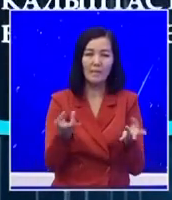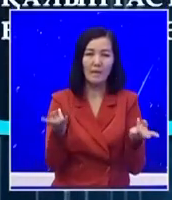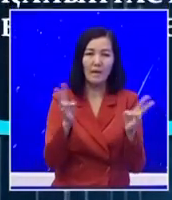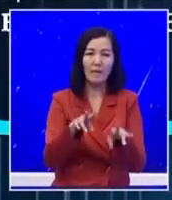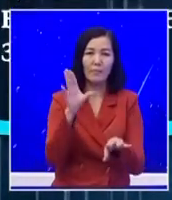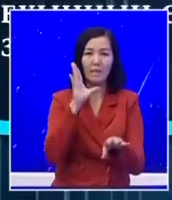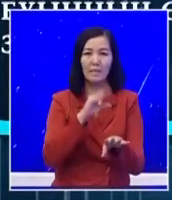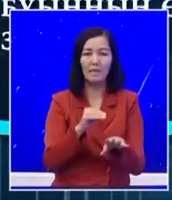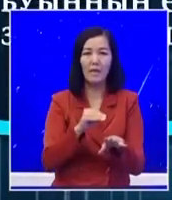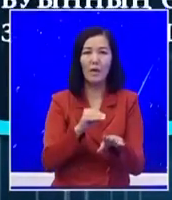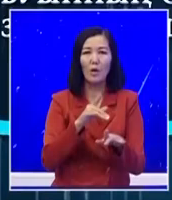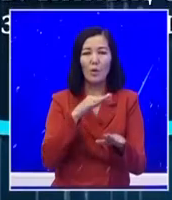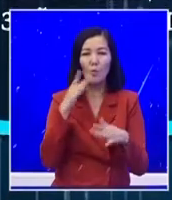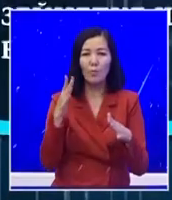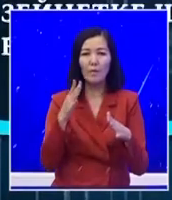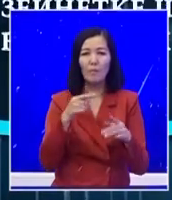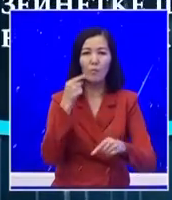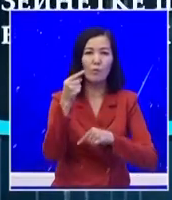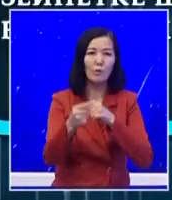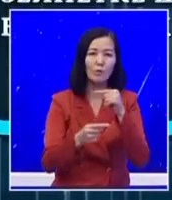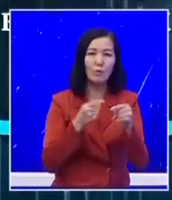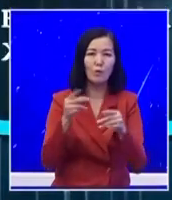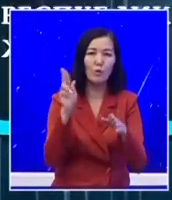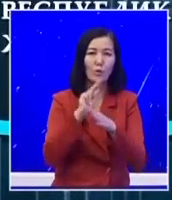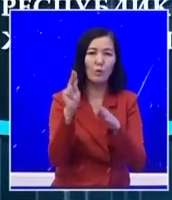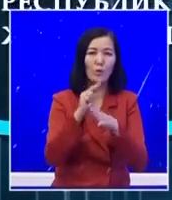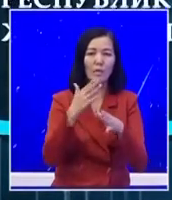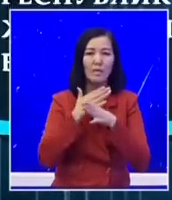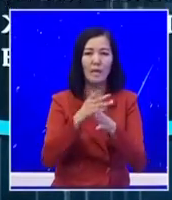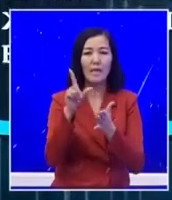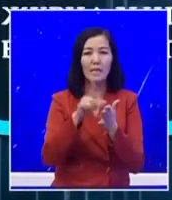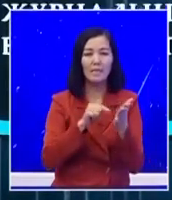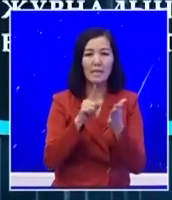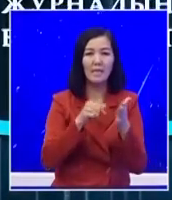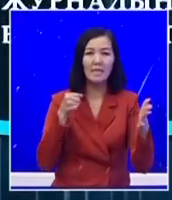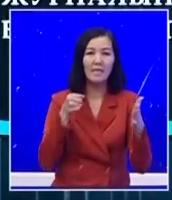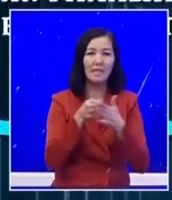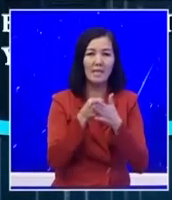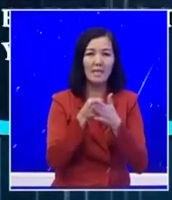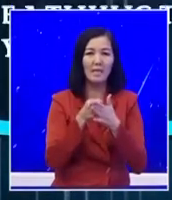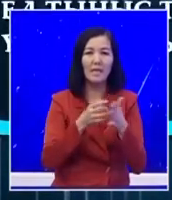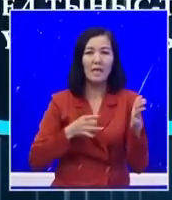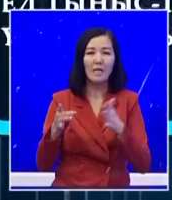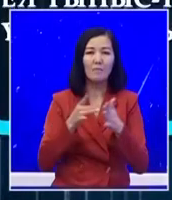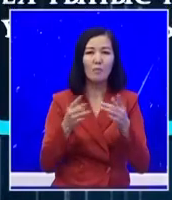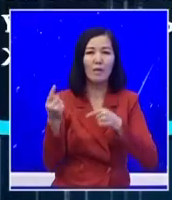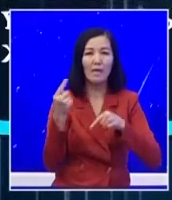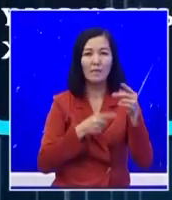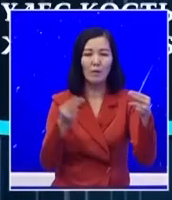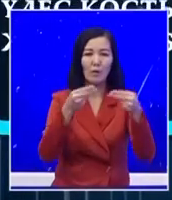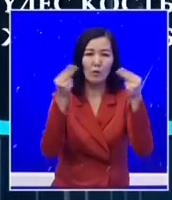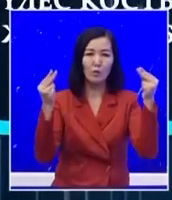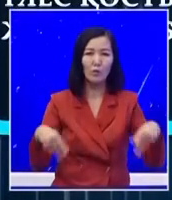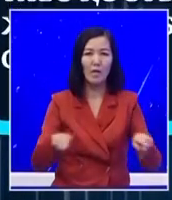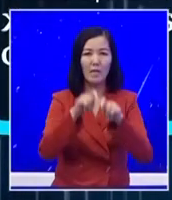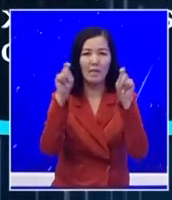бейнесін қалыптастыра білді. Саналы буынның өсуіне игі ықпал етті. Зейнетке шыққан соң да республикалық кәсіпкер